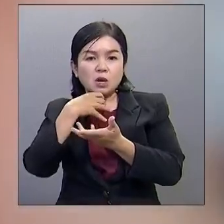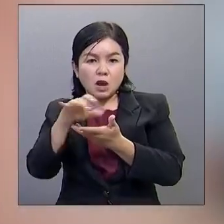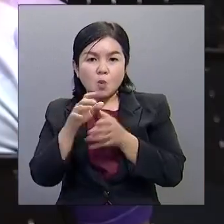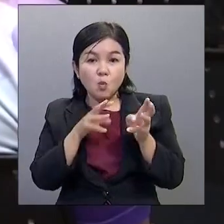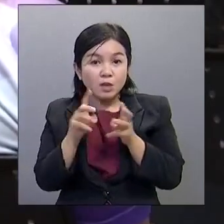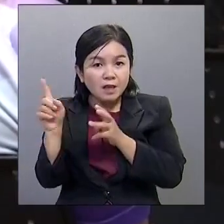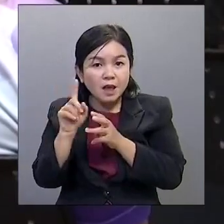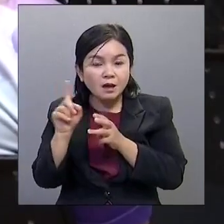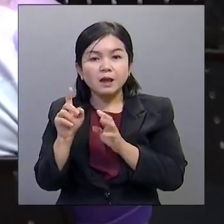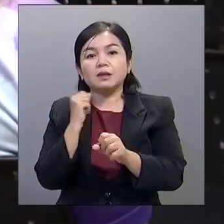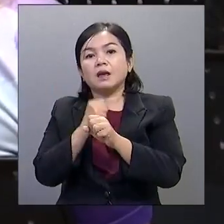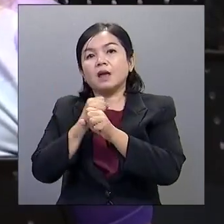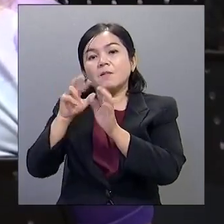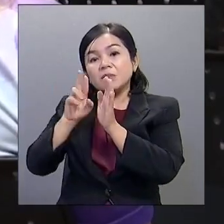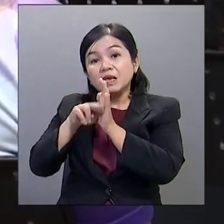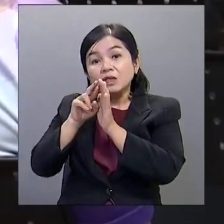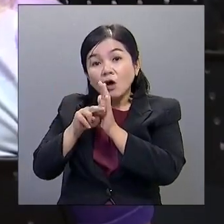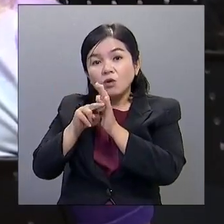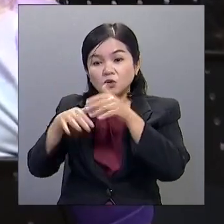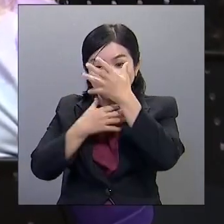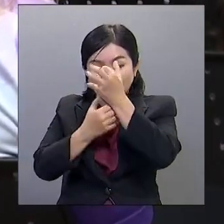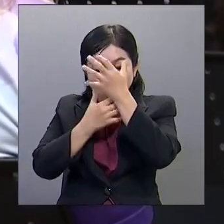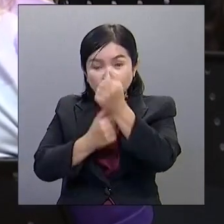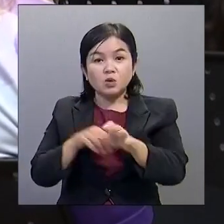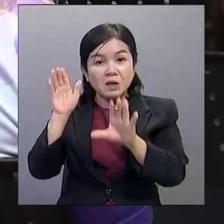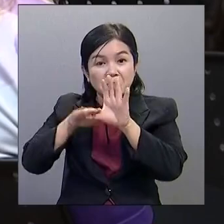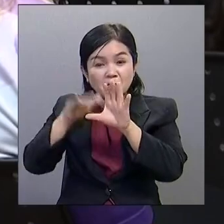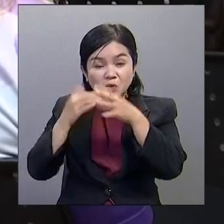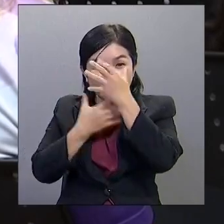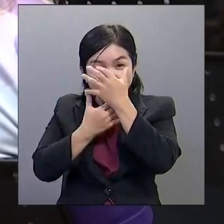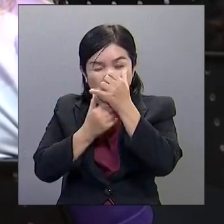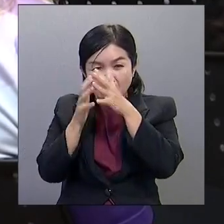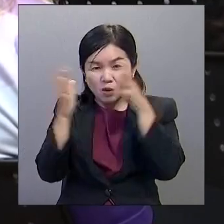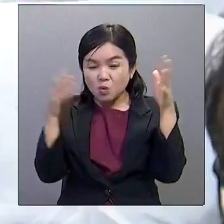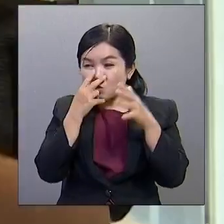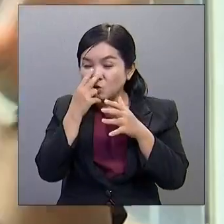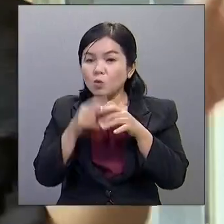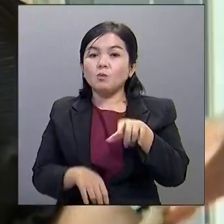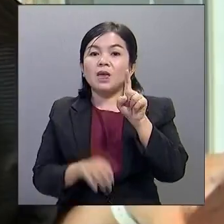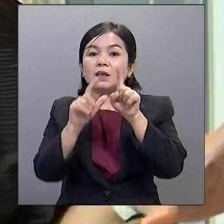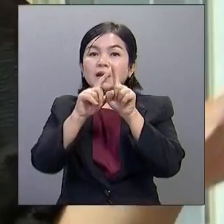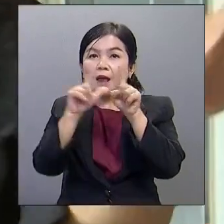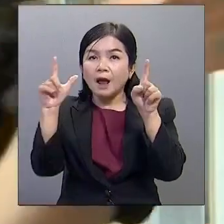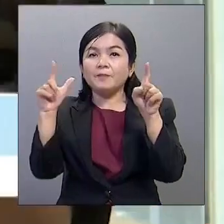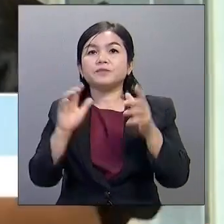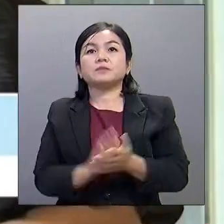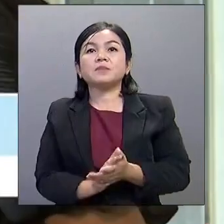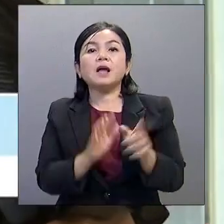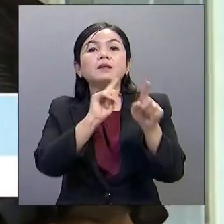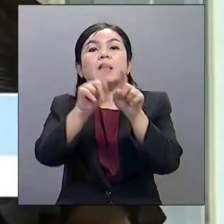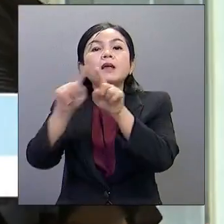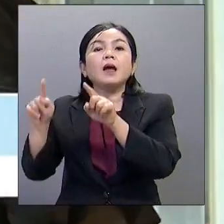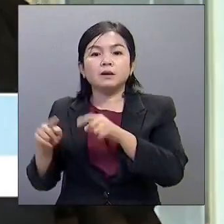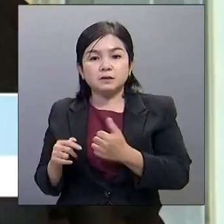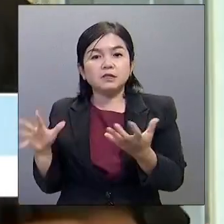วิธีในการทำ TikTok อย่างไรให้คนดูเป็นล้านวิวค่ะ ง่ายๆเลยค่ะคือเอาเรื่องใกล้ๆตัวเข